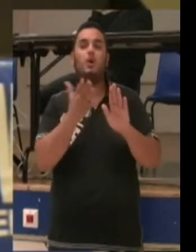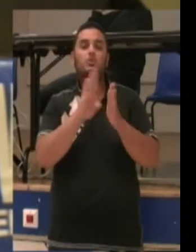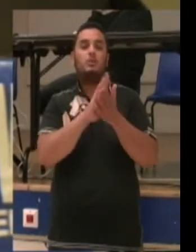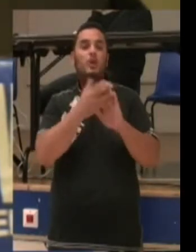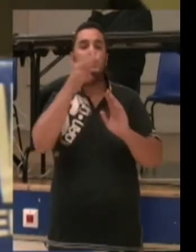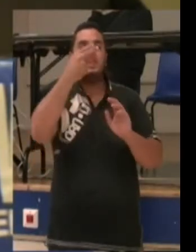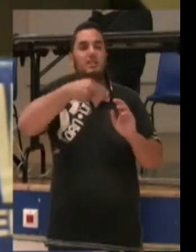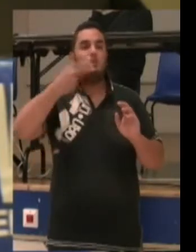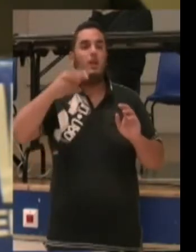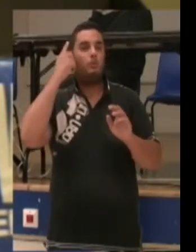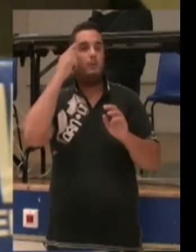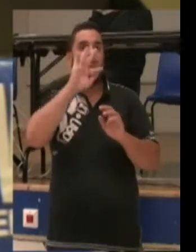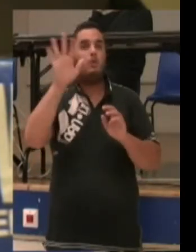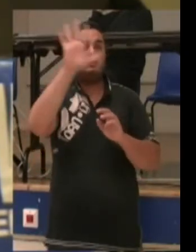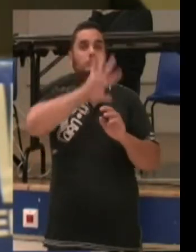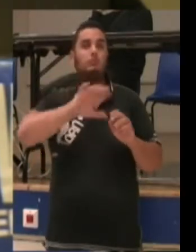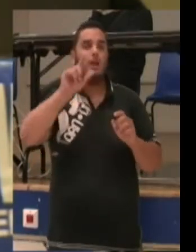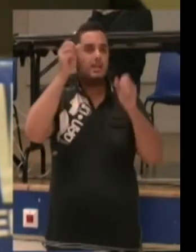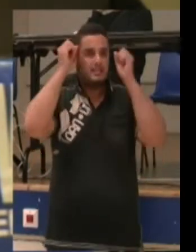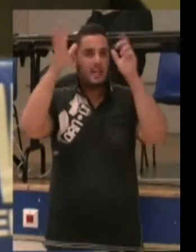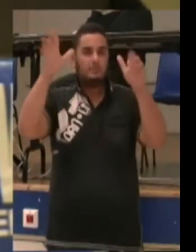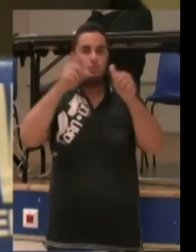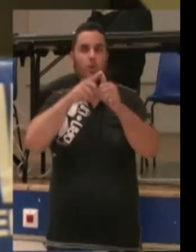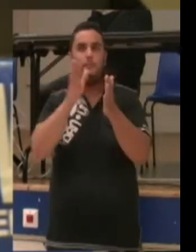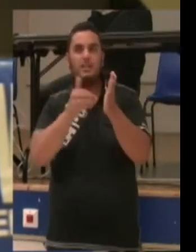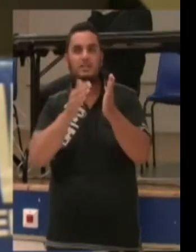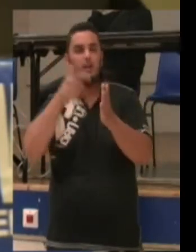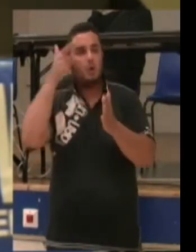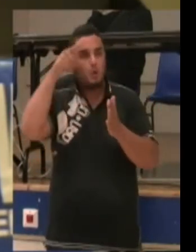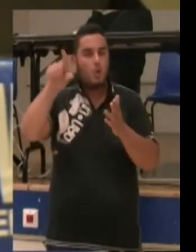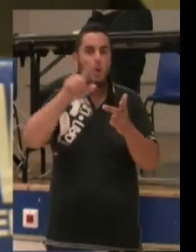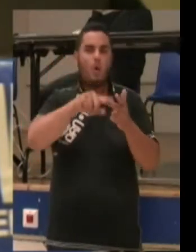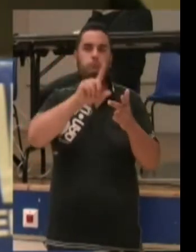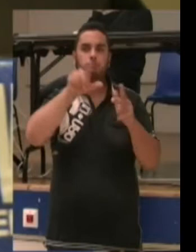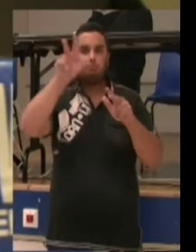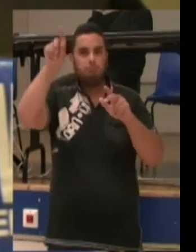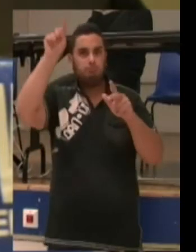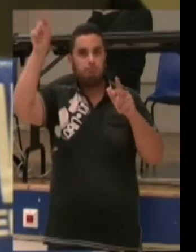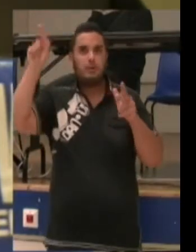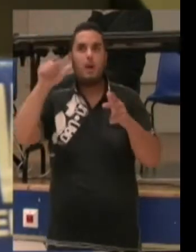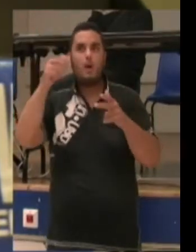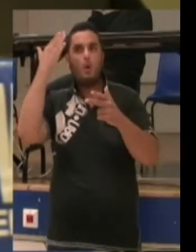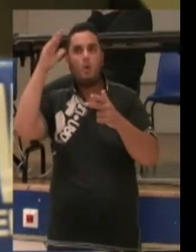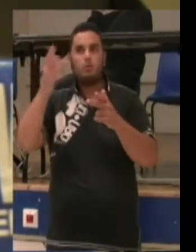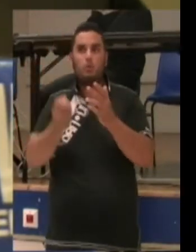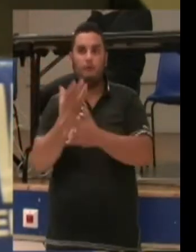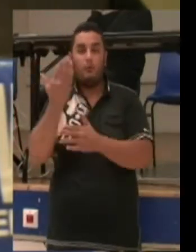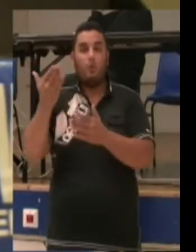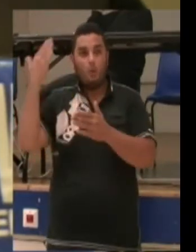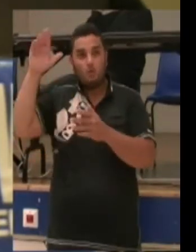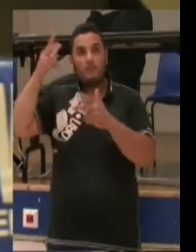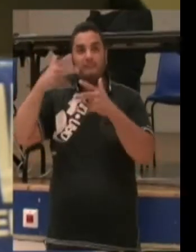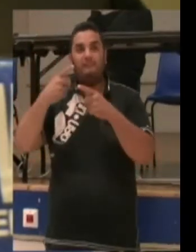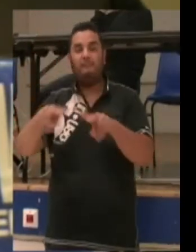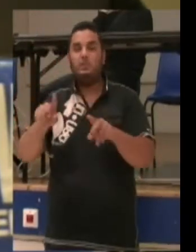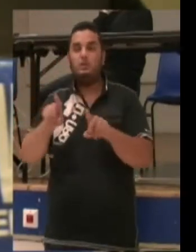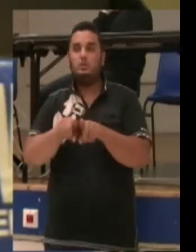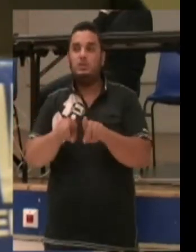antennes. On a des antennes à Strasbourg, à Marseille, ici à Lyon, et puis d'autres qui commencent à émerger dans d'autres villes. Donc,